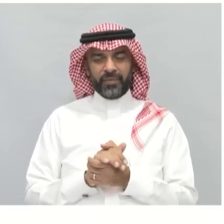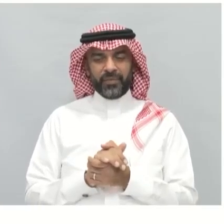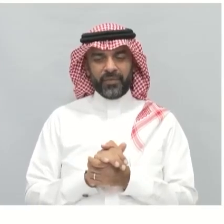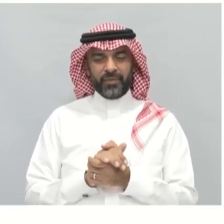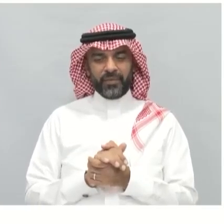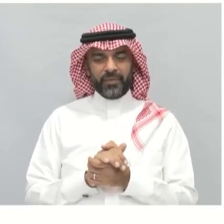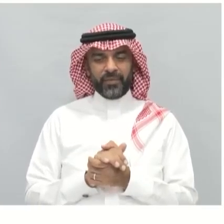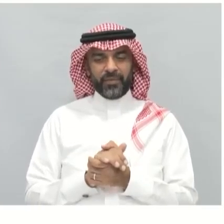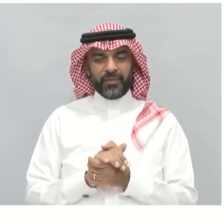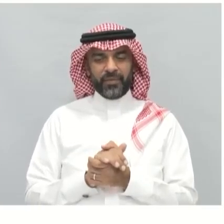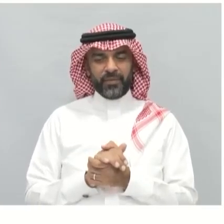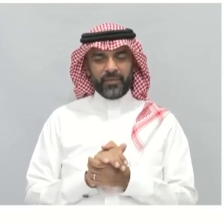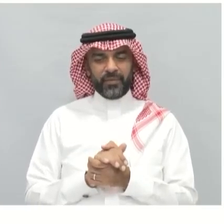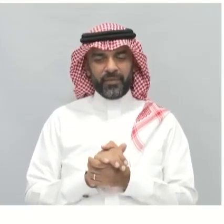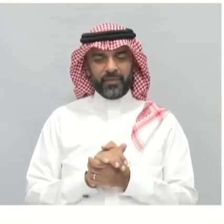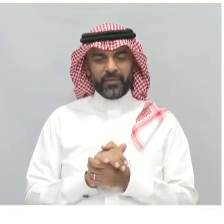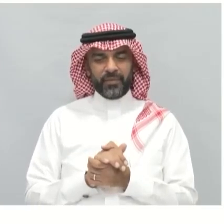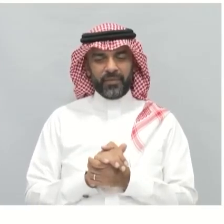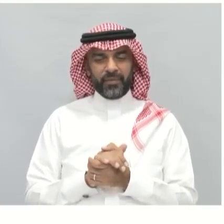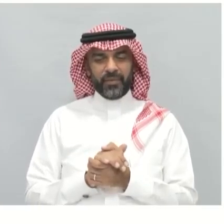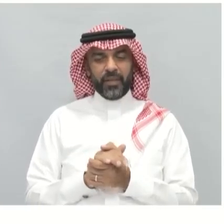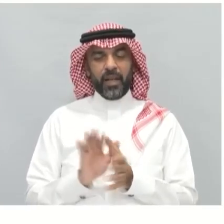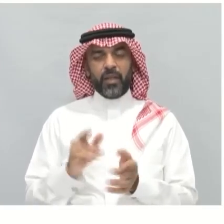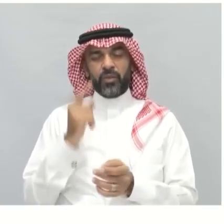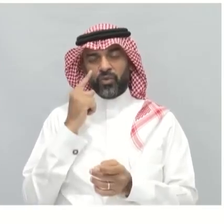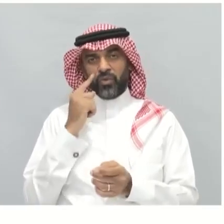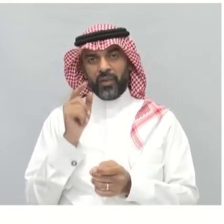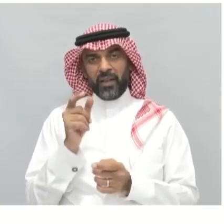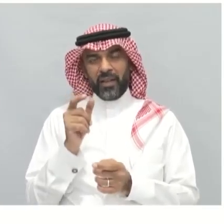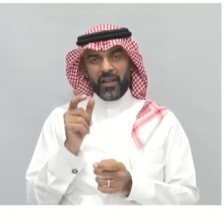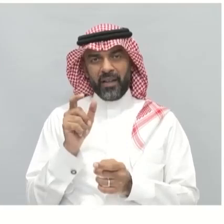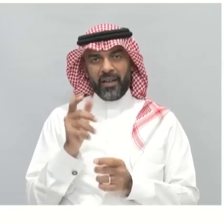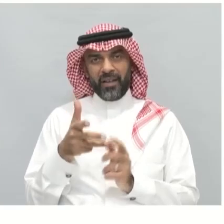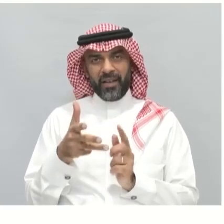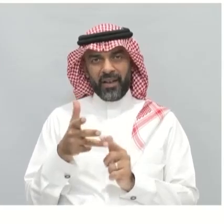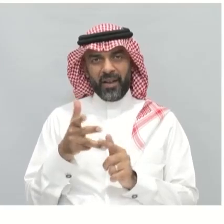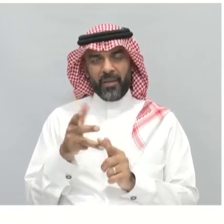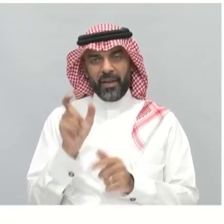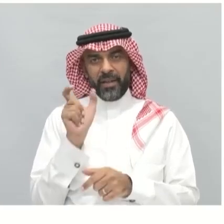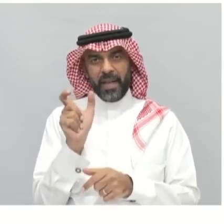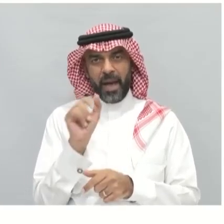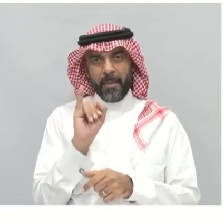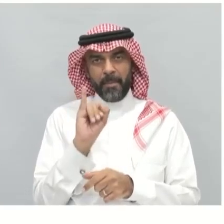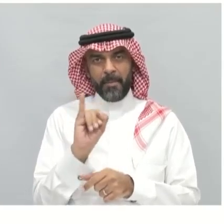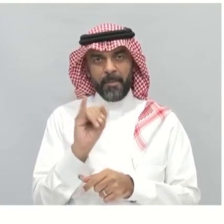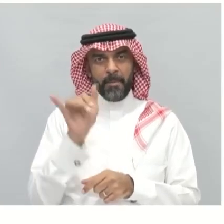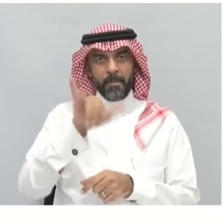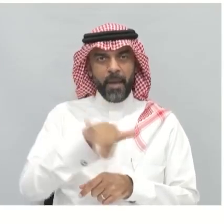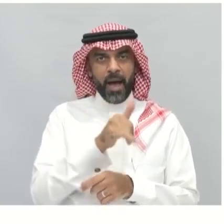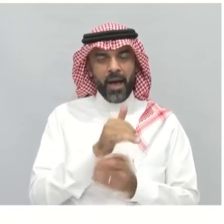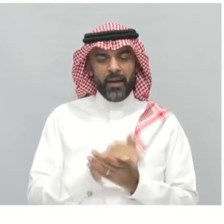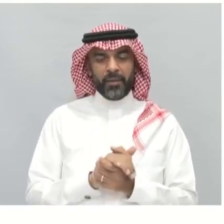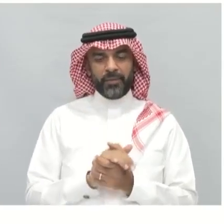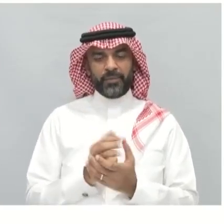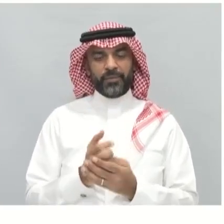احيا والد بنت الشاطئ نم فيها الالتزام وحب الاطلاع ما